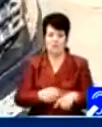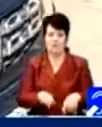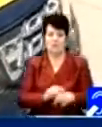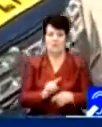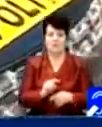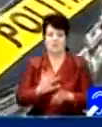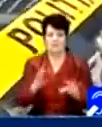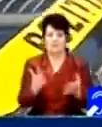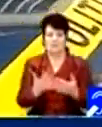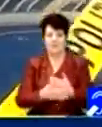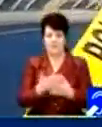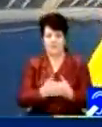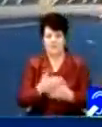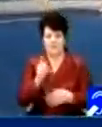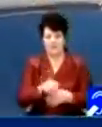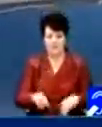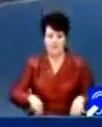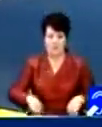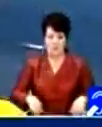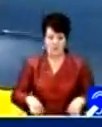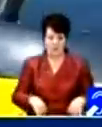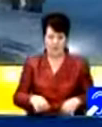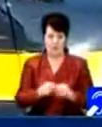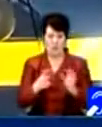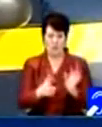pornită o cauză penală pentru huliganism. Pe